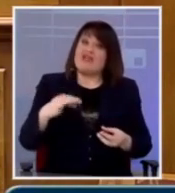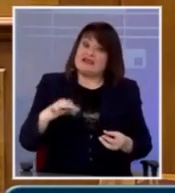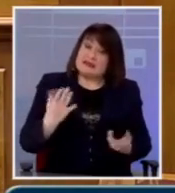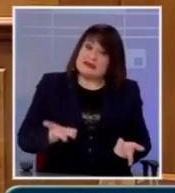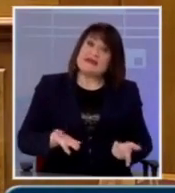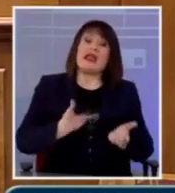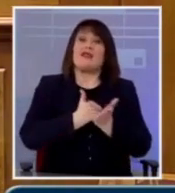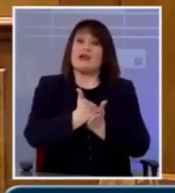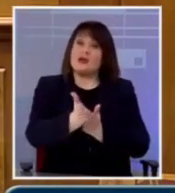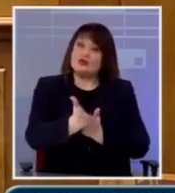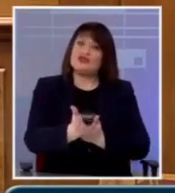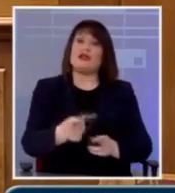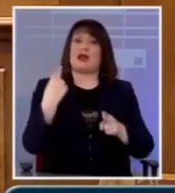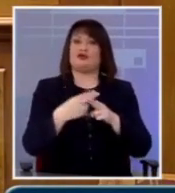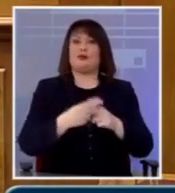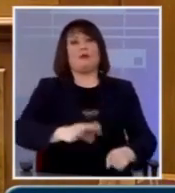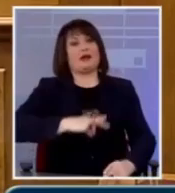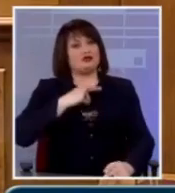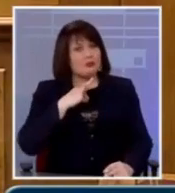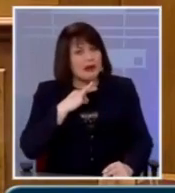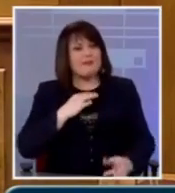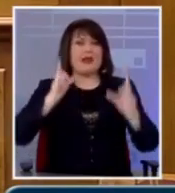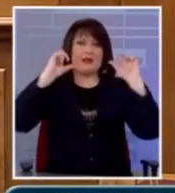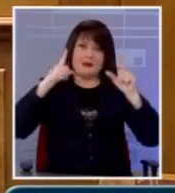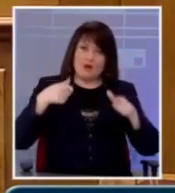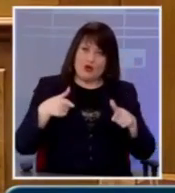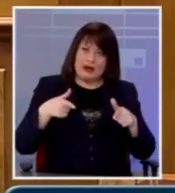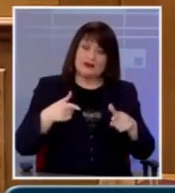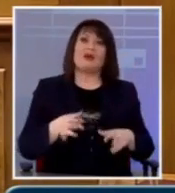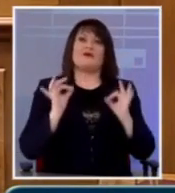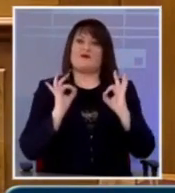με δικαιοσύνη, με αξιοπρέπεια, με δημοκρατία